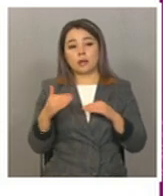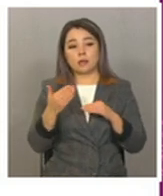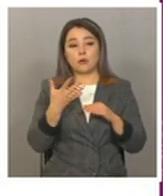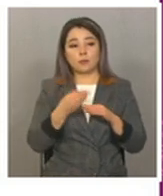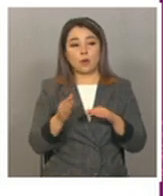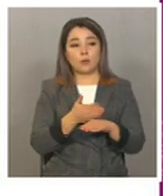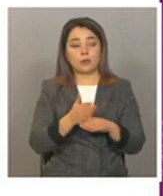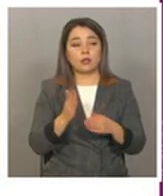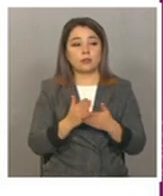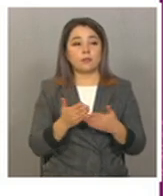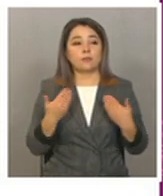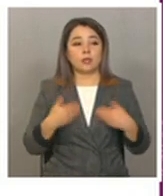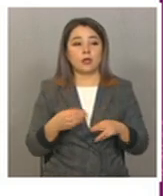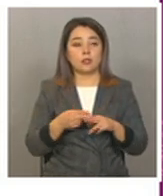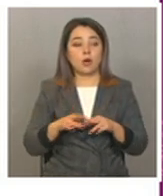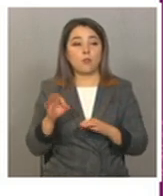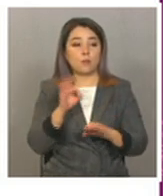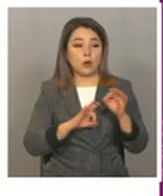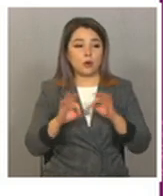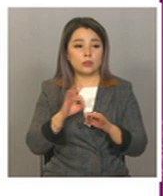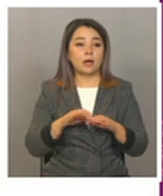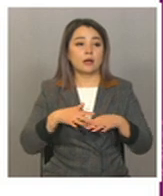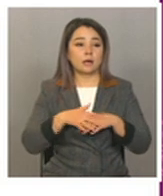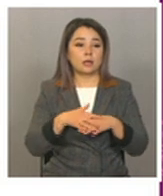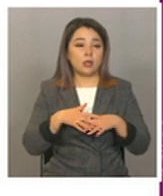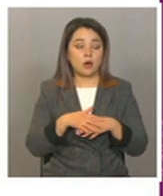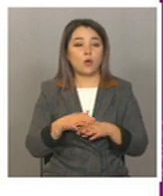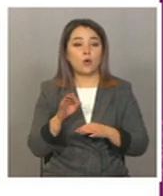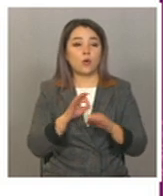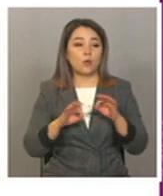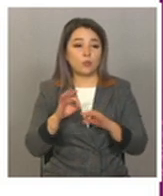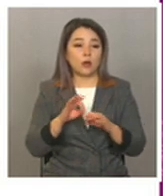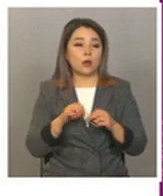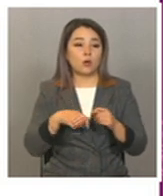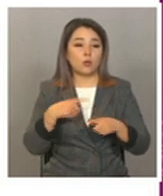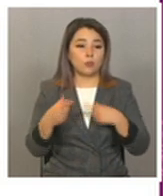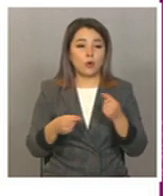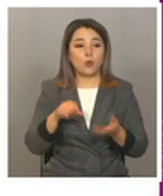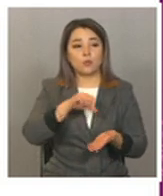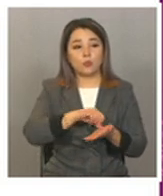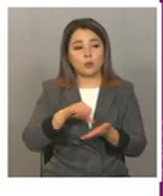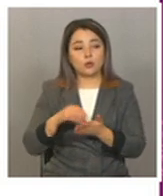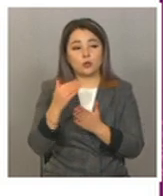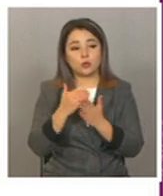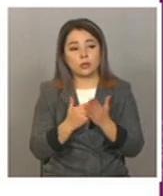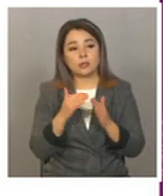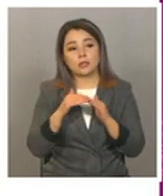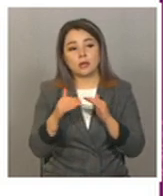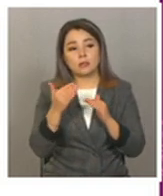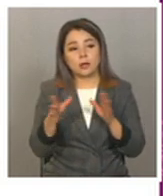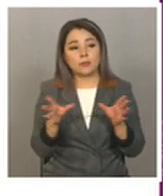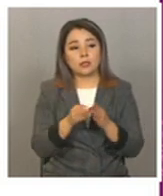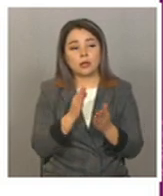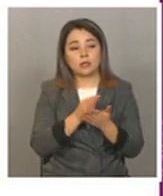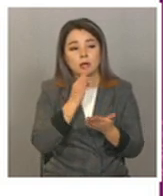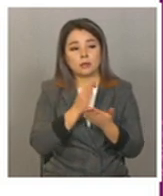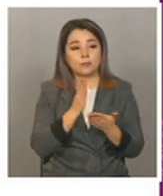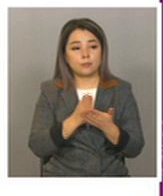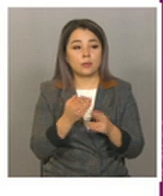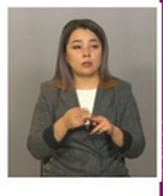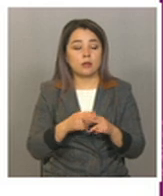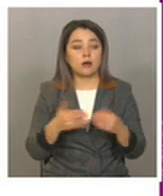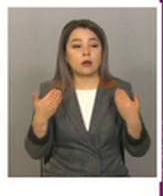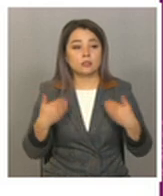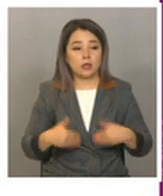төмен молекулярлық, клеткалық, ұлпалық және мүшелер жүйесіндегі деңгейлерді біріктіреді.